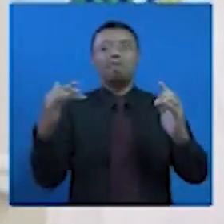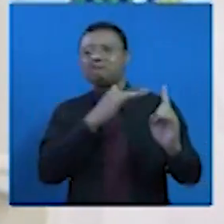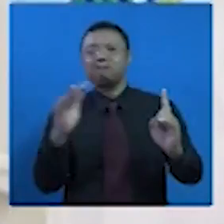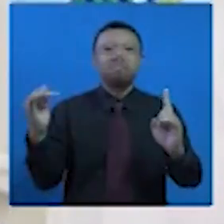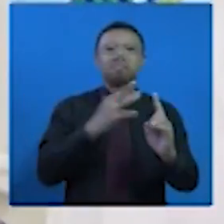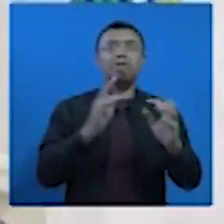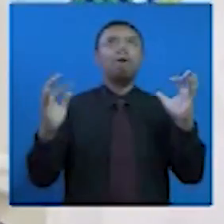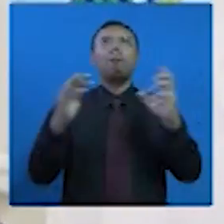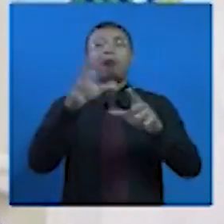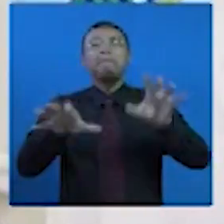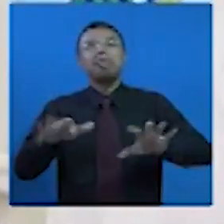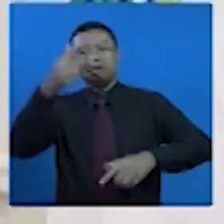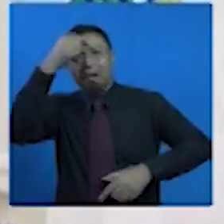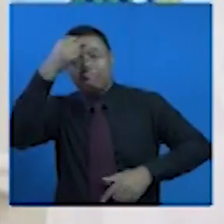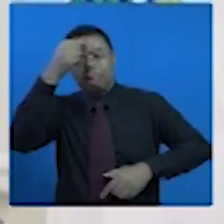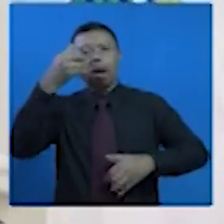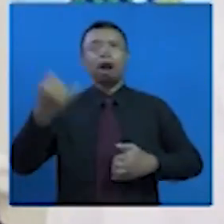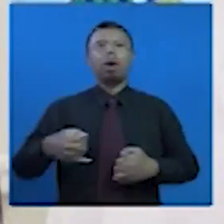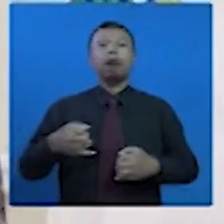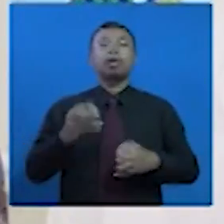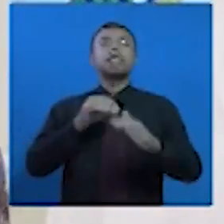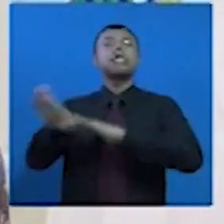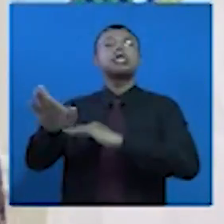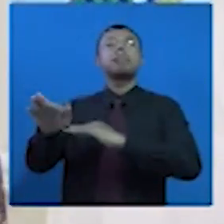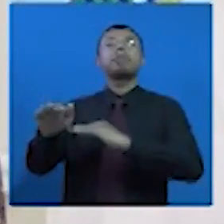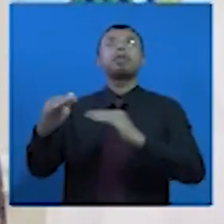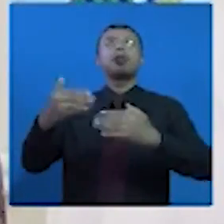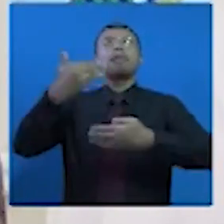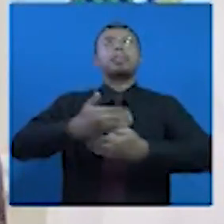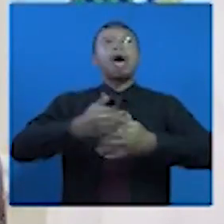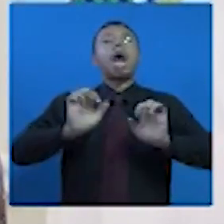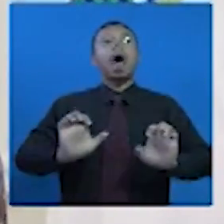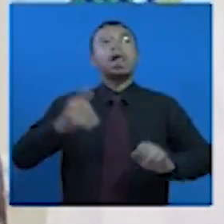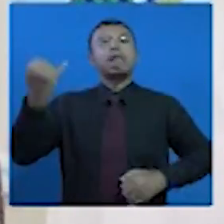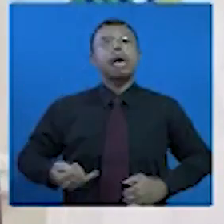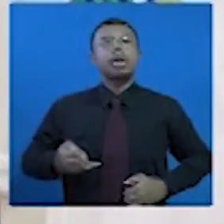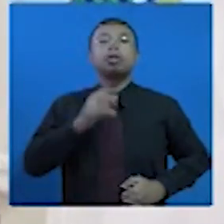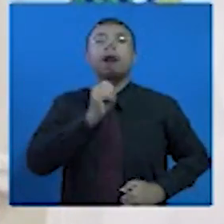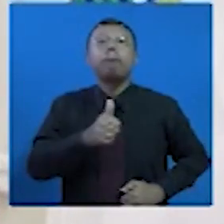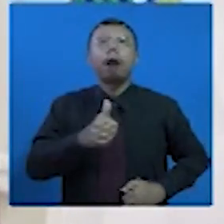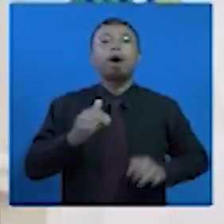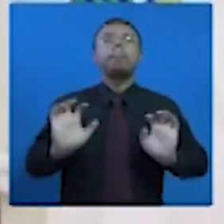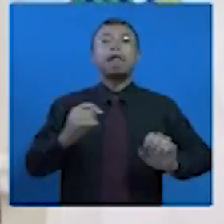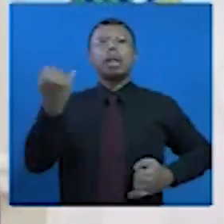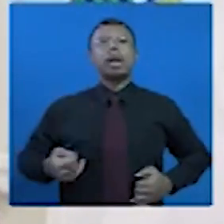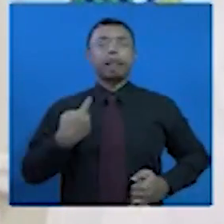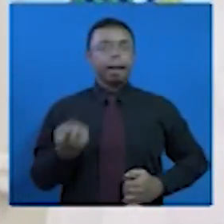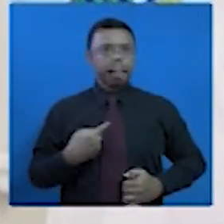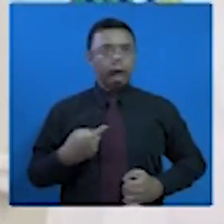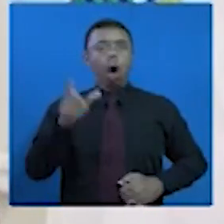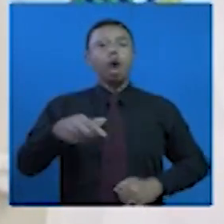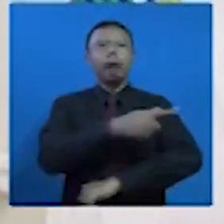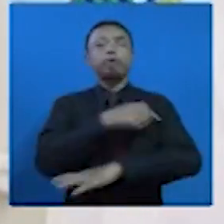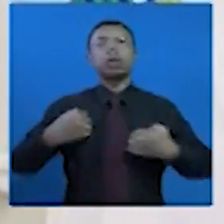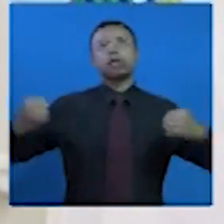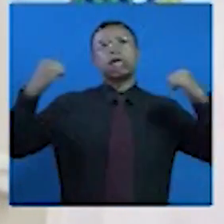orang tertular kemudian sakit maka dia baru dikirimkan ke pertahanan belakang kita yaitu pertahanan terakhir kita tenaga